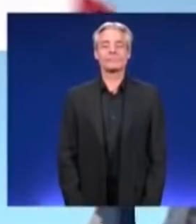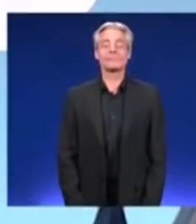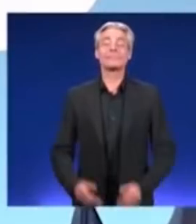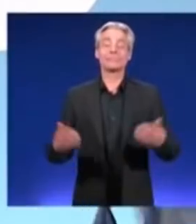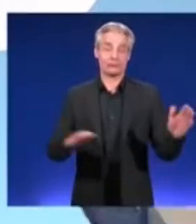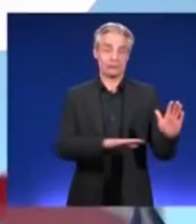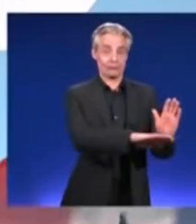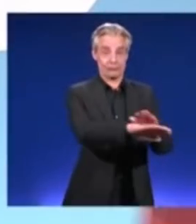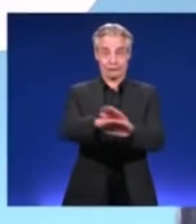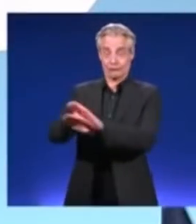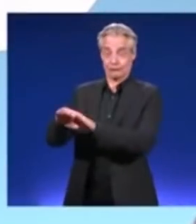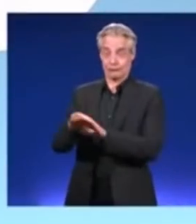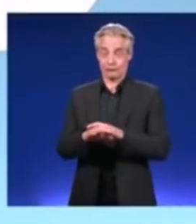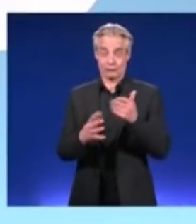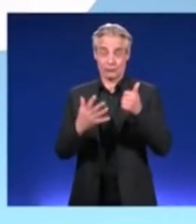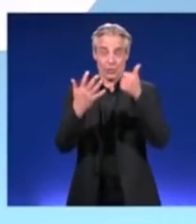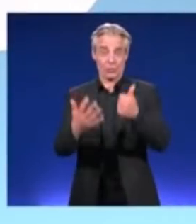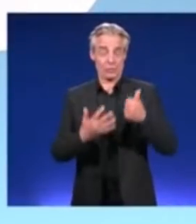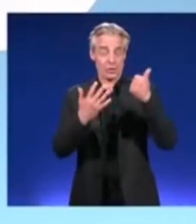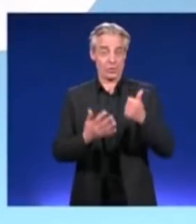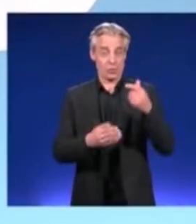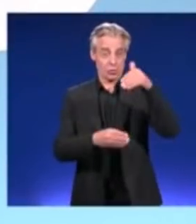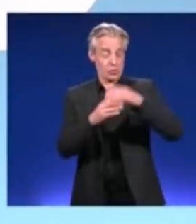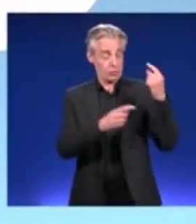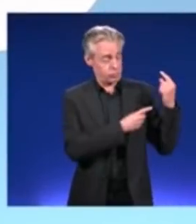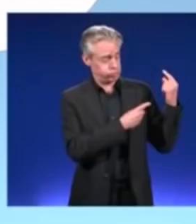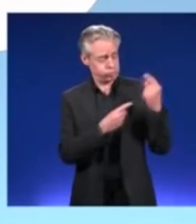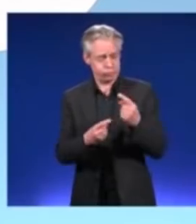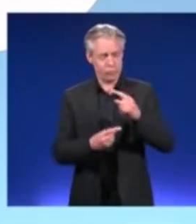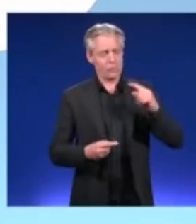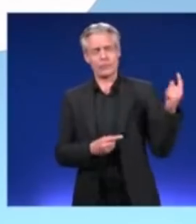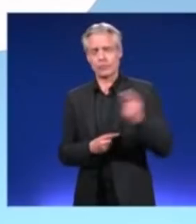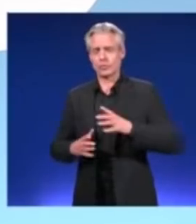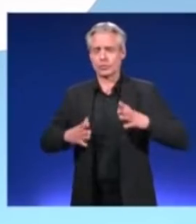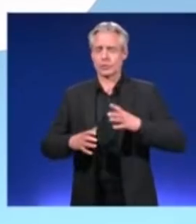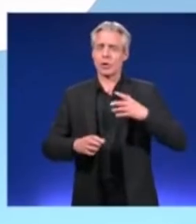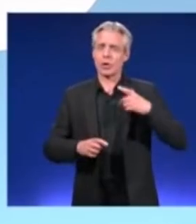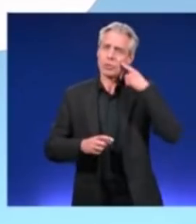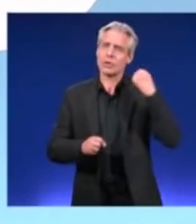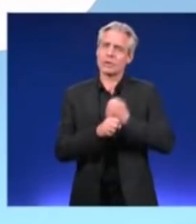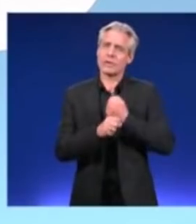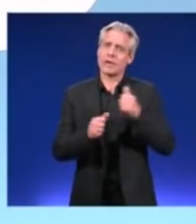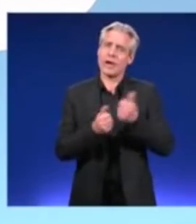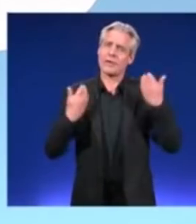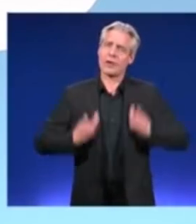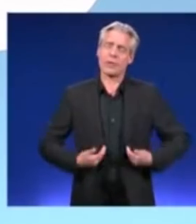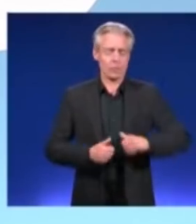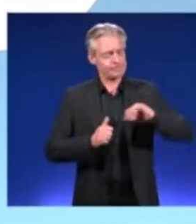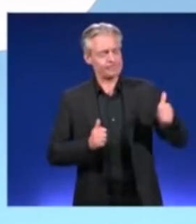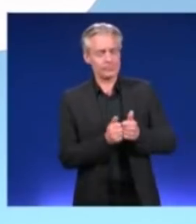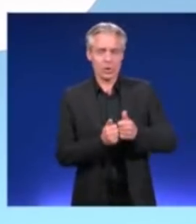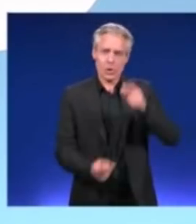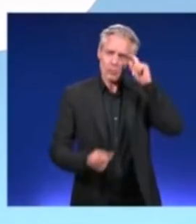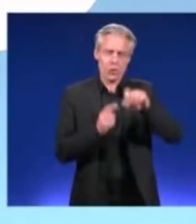Et j'appelle tous ceux qui, depuis 6 ans et jusqu'à ce soir, se sont engagés pour travailler à mes côtés, à transcender